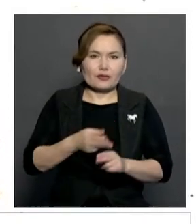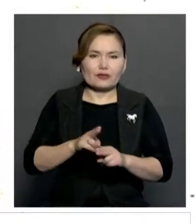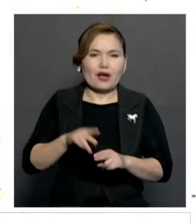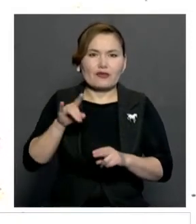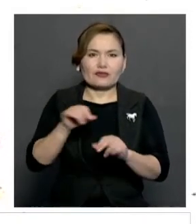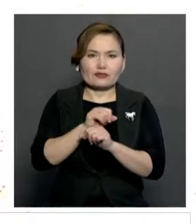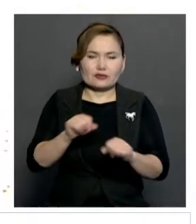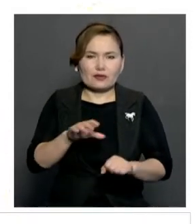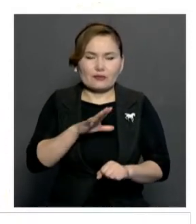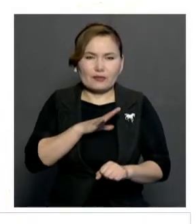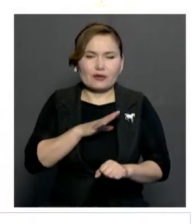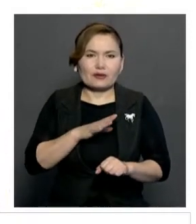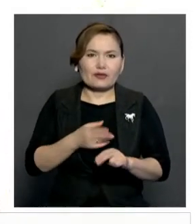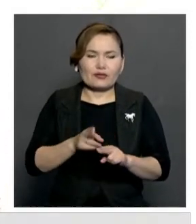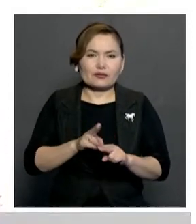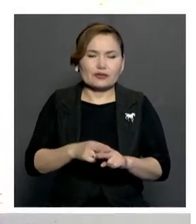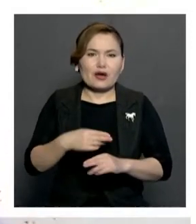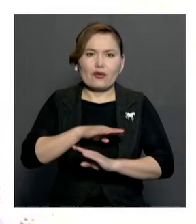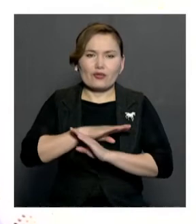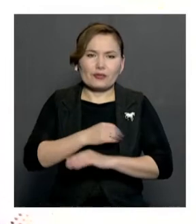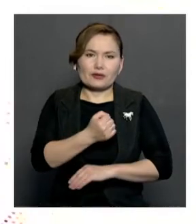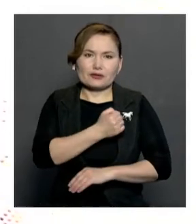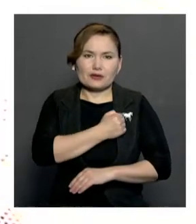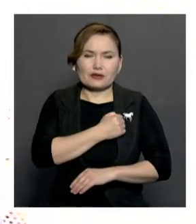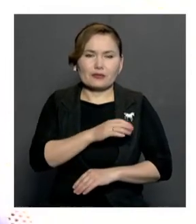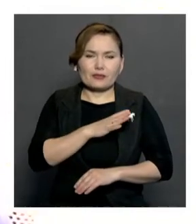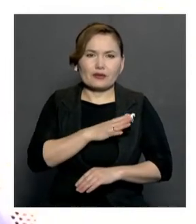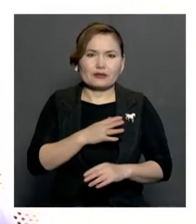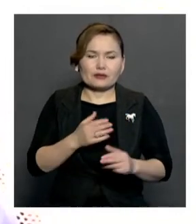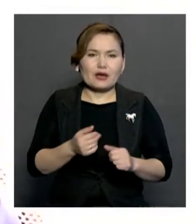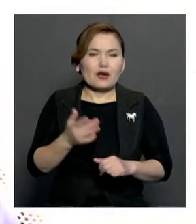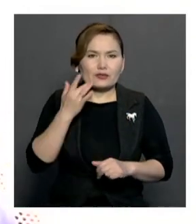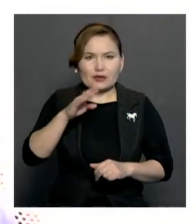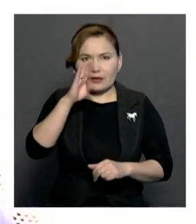Самолеттерің даусын мене келеттір деп аңсап, естіп отыр жүрді, уақытын тосып, уақыт-уақытымен.